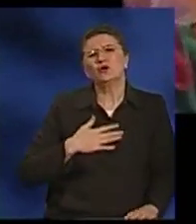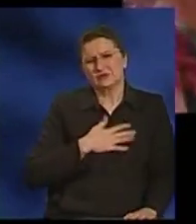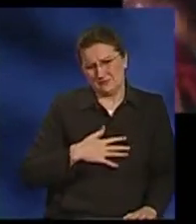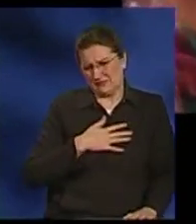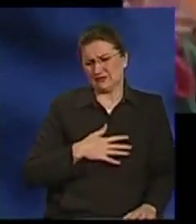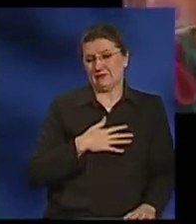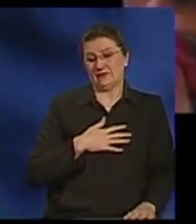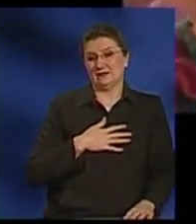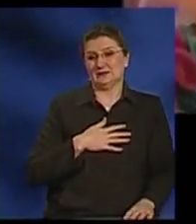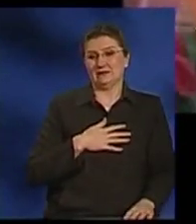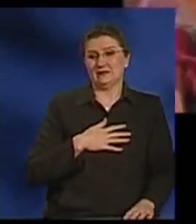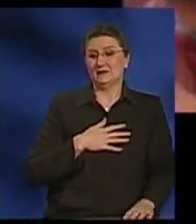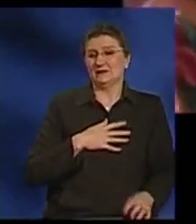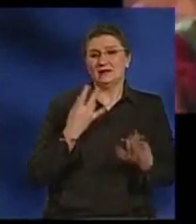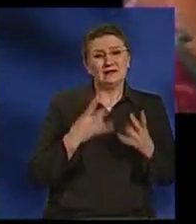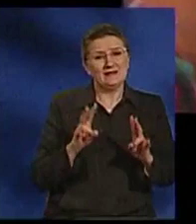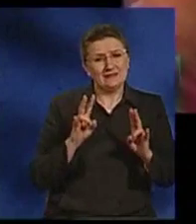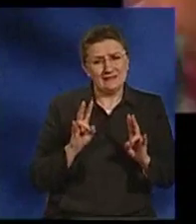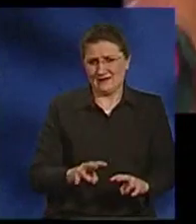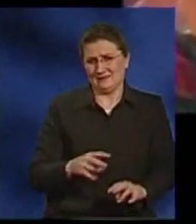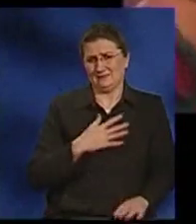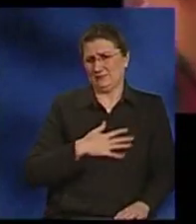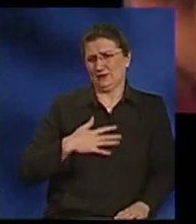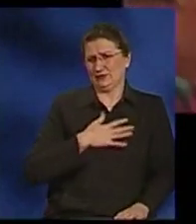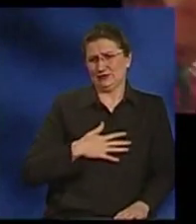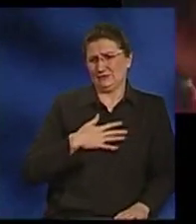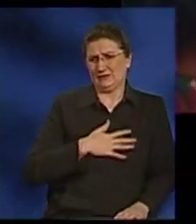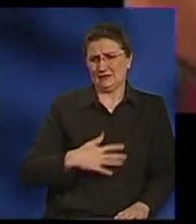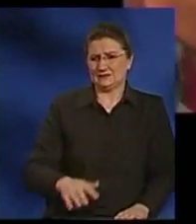Брось ты, я вижу, тебе плохо делается, когда другим хорошо. А,